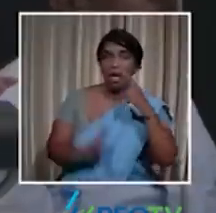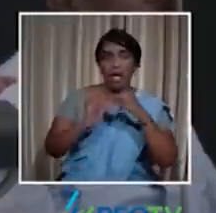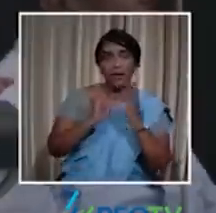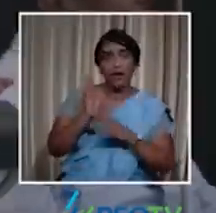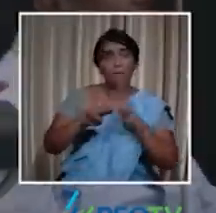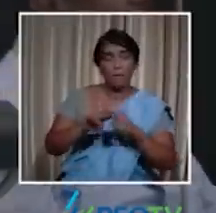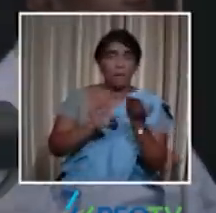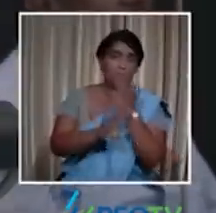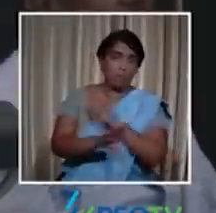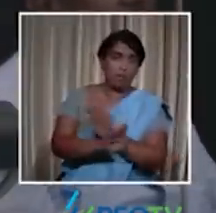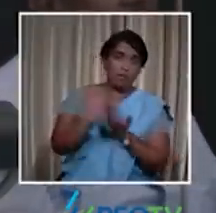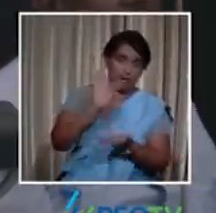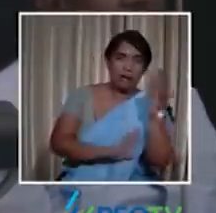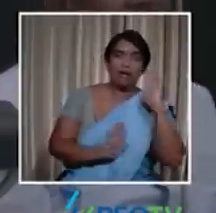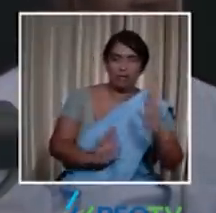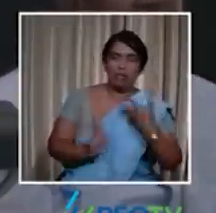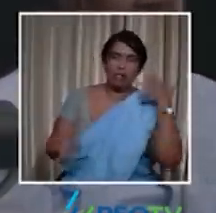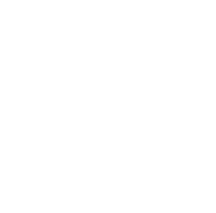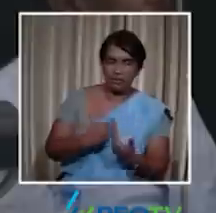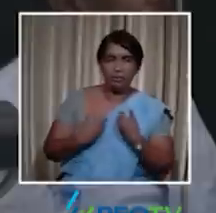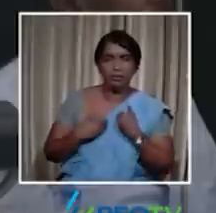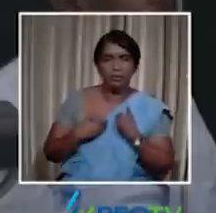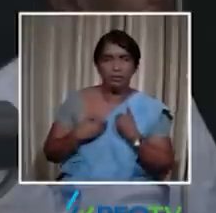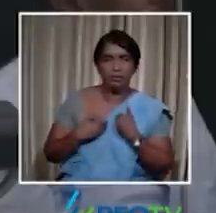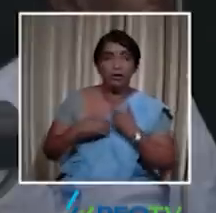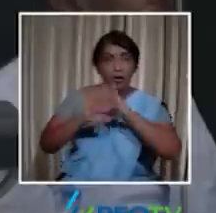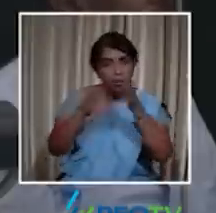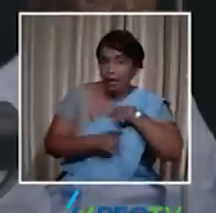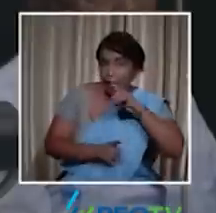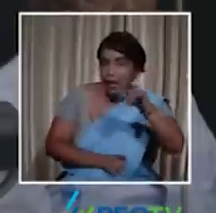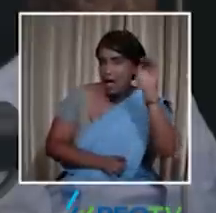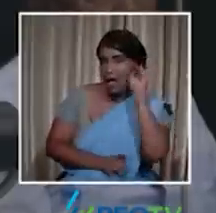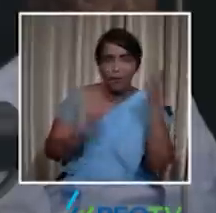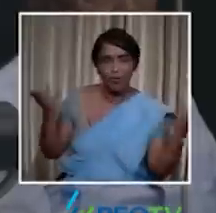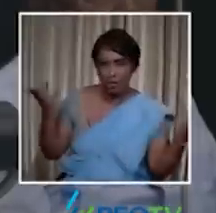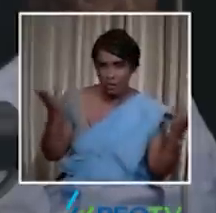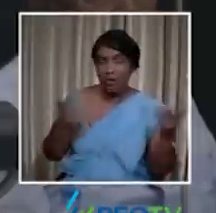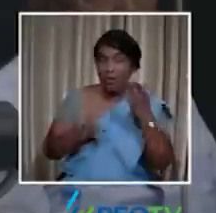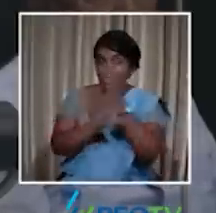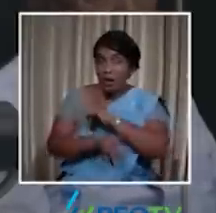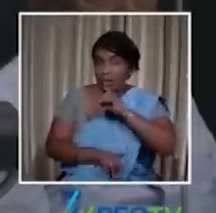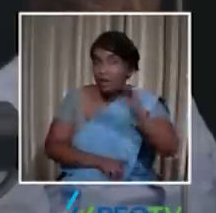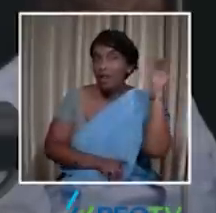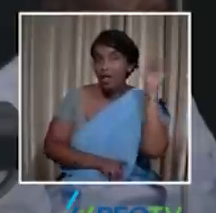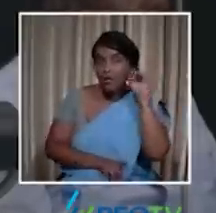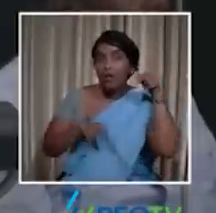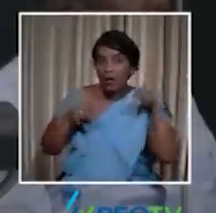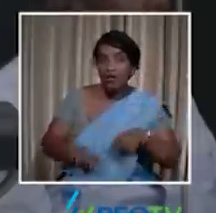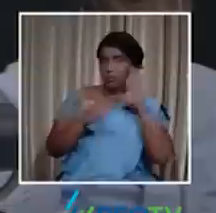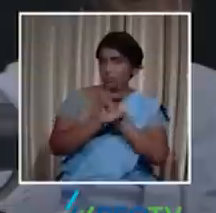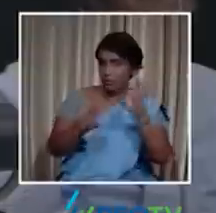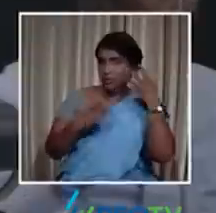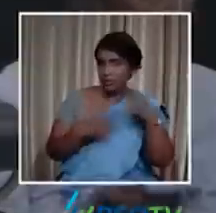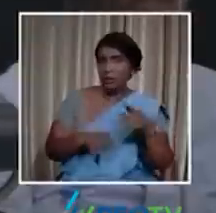කලින් යන්න තිබ්බලු. ඒක ඓතිහාසික වැරද්දලු කියන ඇති එක. ඒව අපි කිව්වනේ අගමැතිතුමා. එදා සවන් දුන්නනම් ගරු අගමැතිතුමා අද අපේ රට බංගලොත්